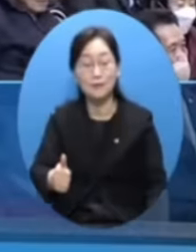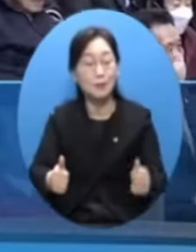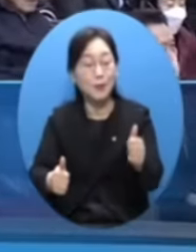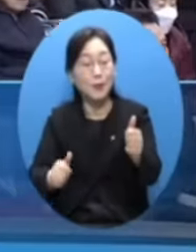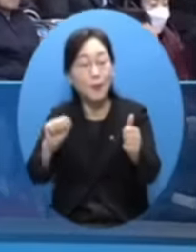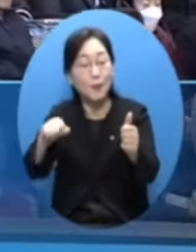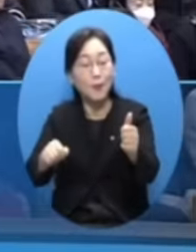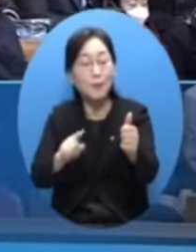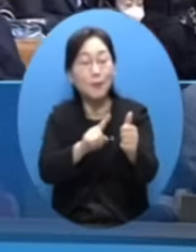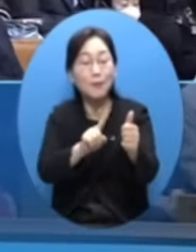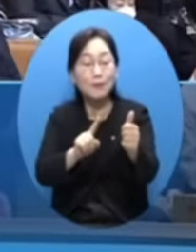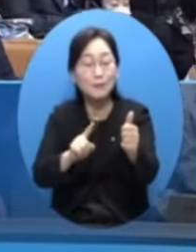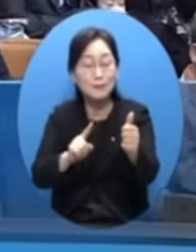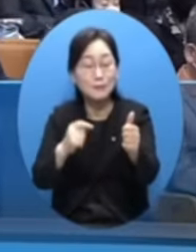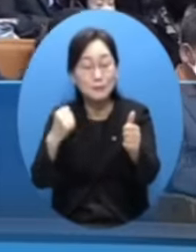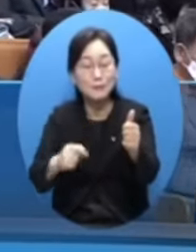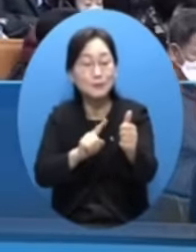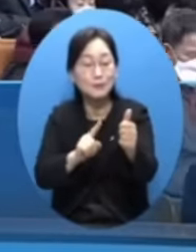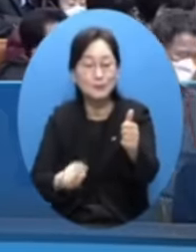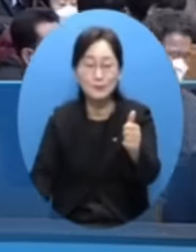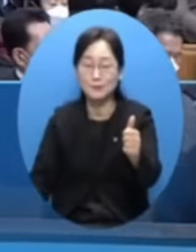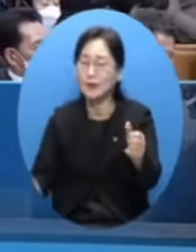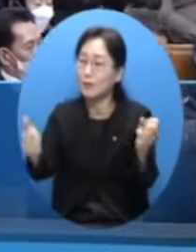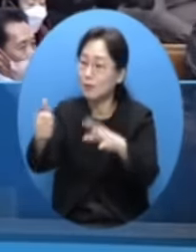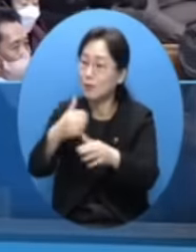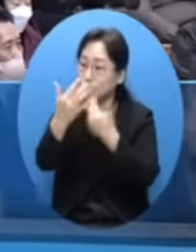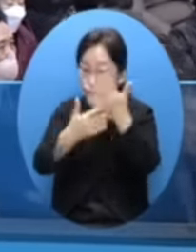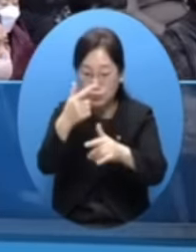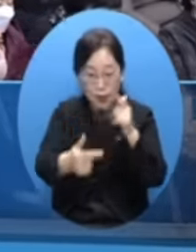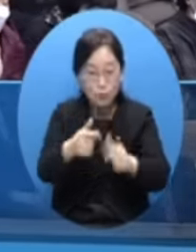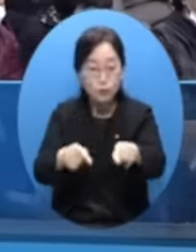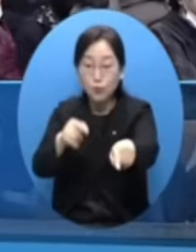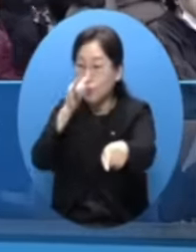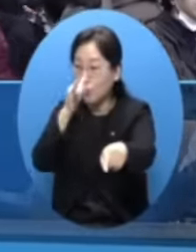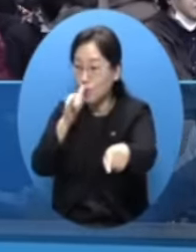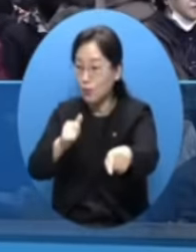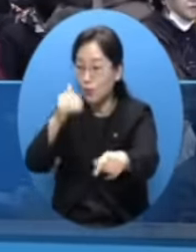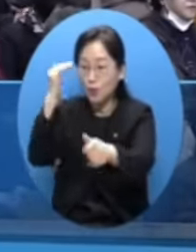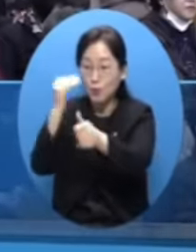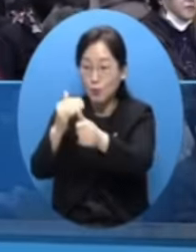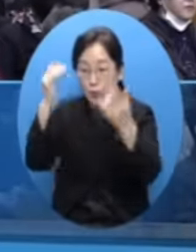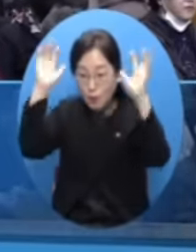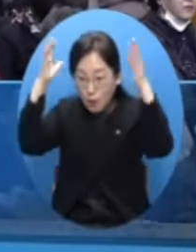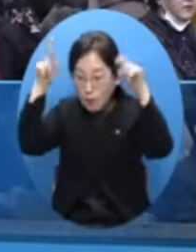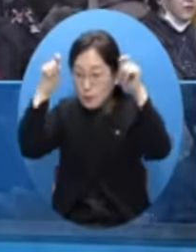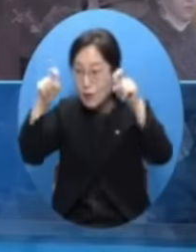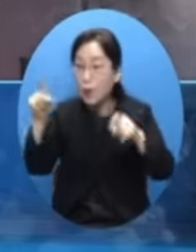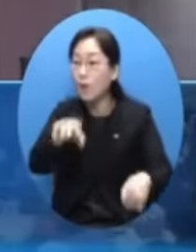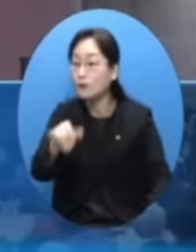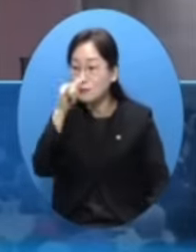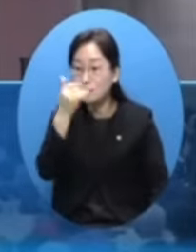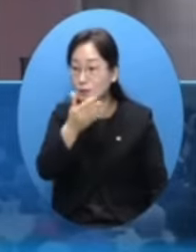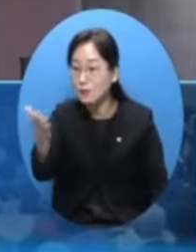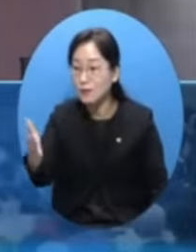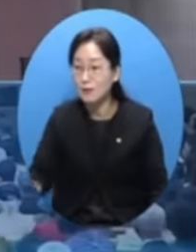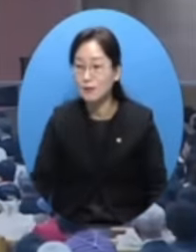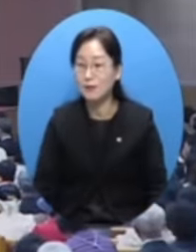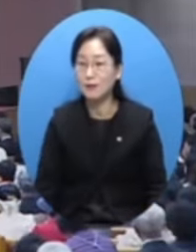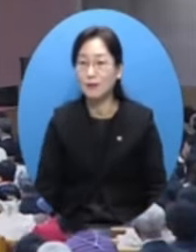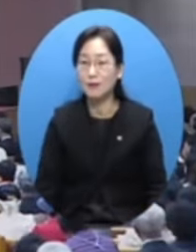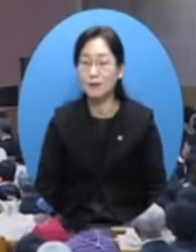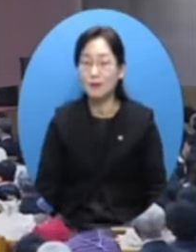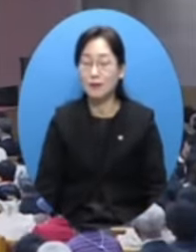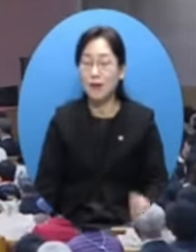내 아들아 내가 여기 있노라. 이삭이 이르되 불과 나무는 있거니와 번제할 어린 양은 어디 있나이까.